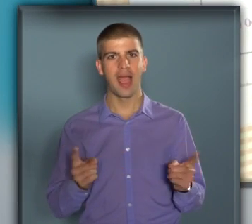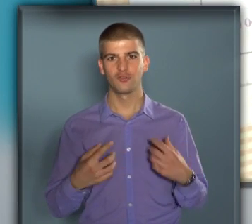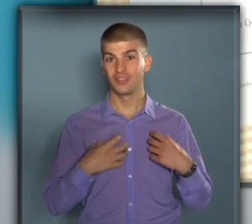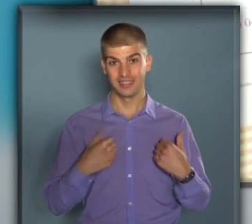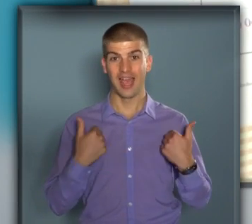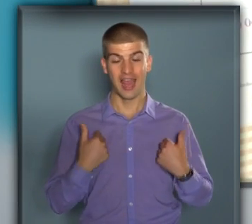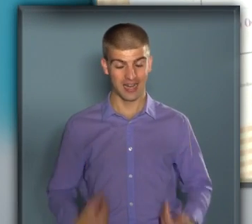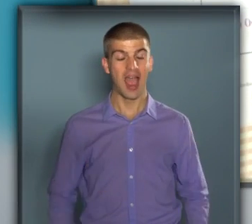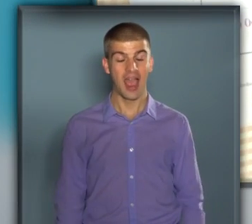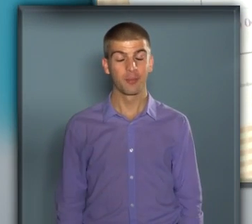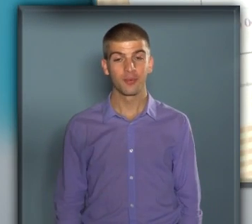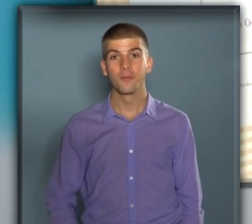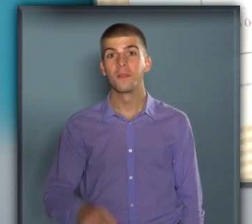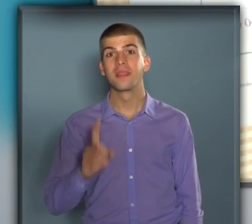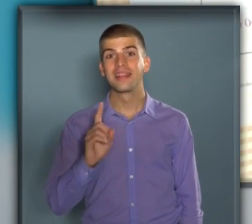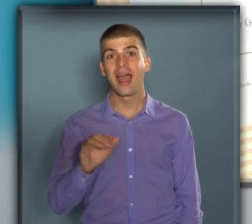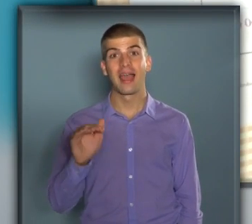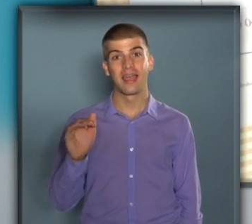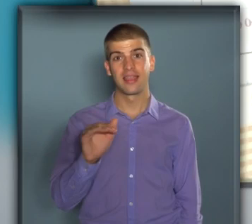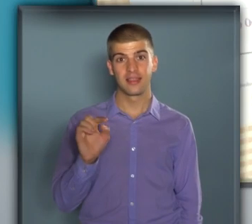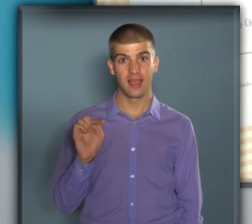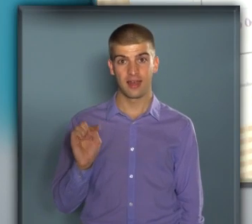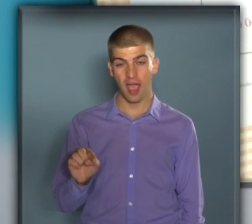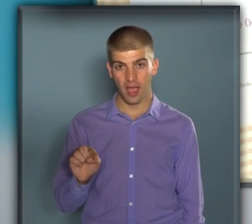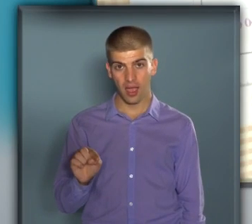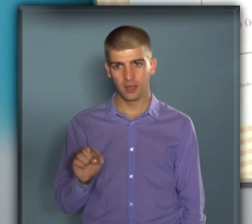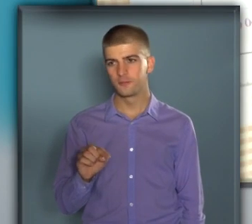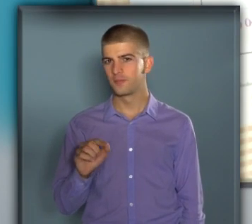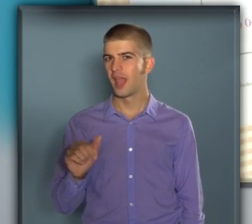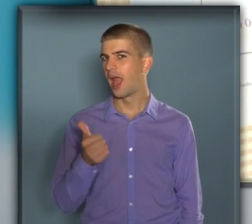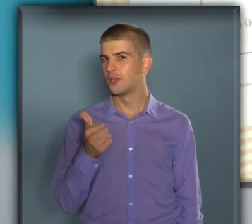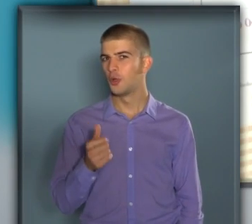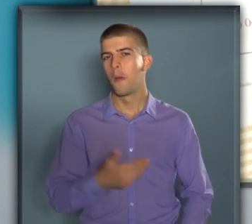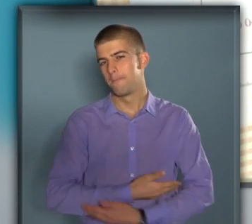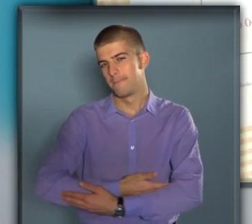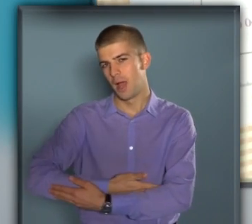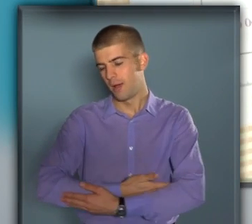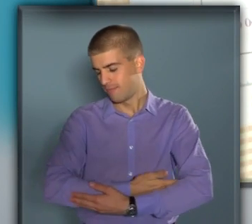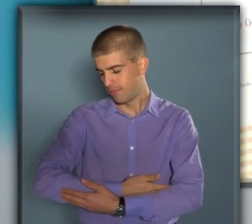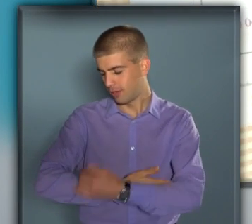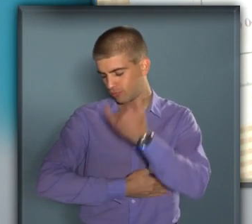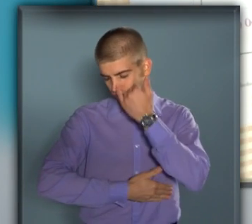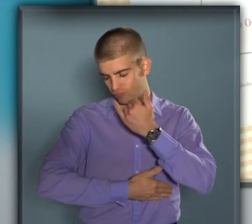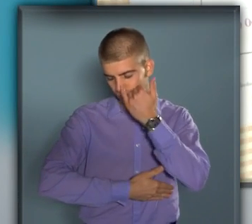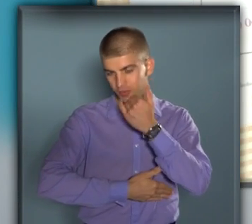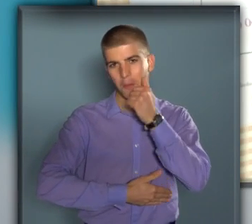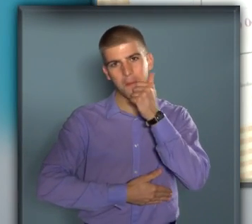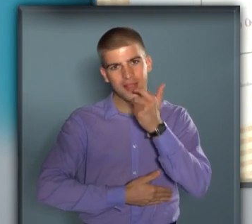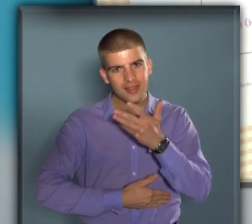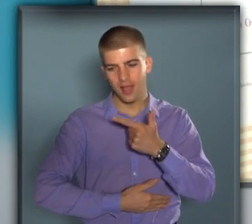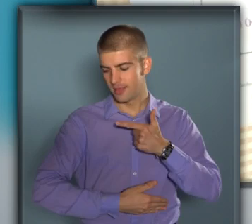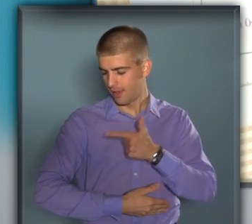szerepet, viszont pontosan a gyerekeinkkel, és először persze azzal a kicsi babával való napi